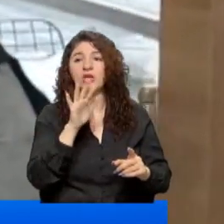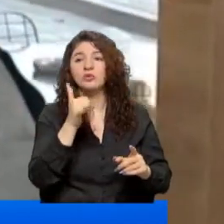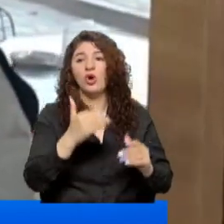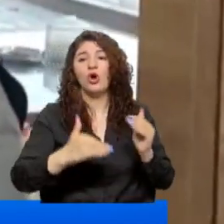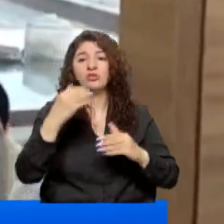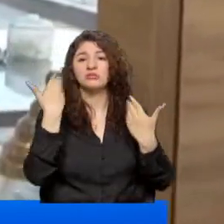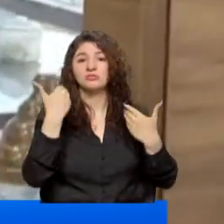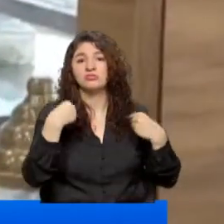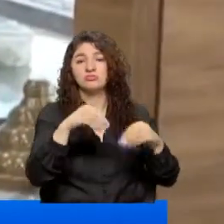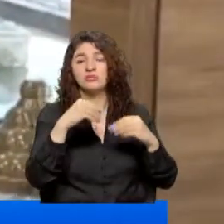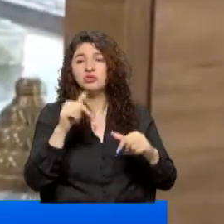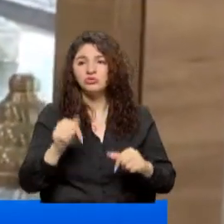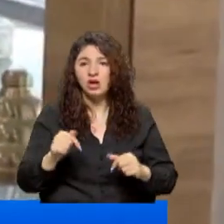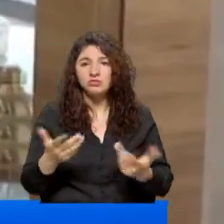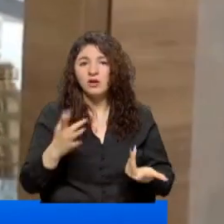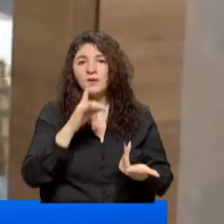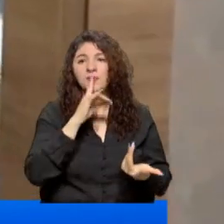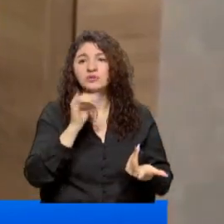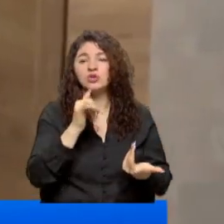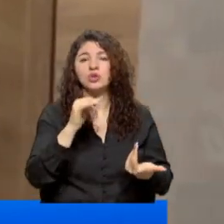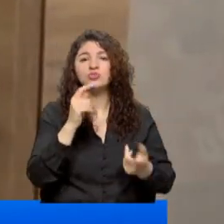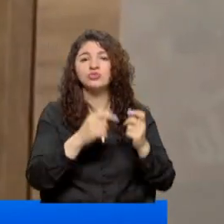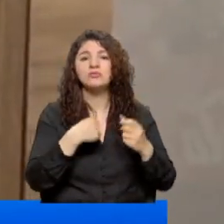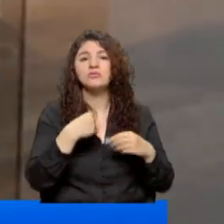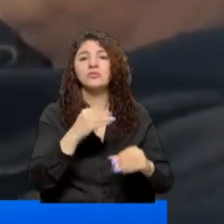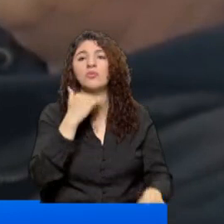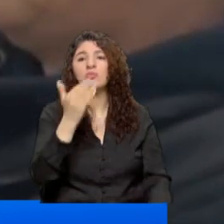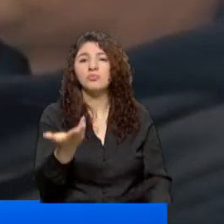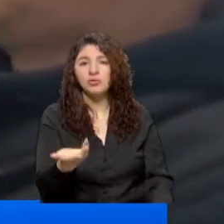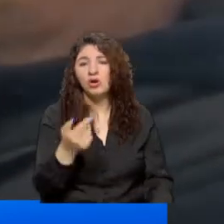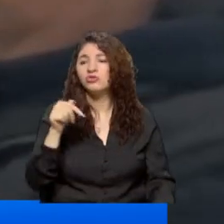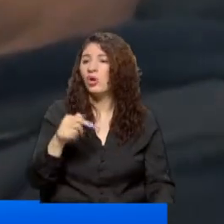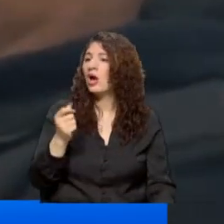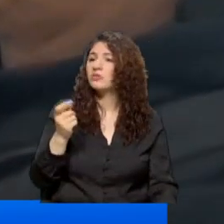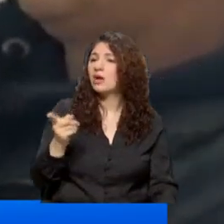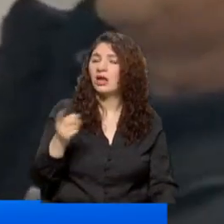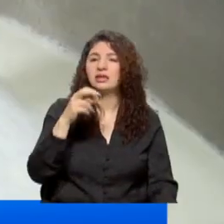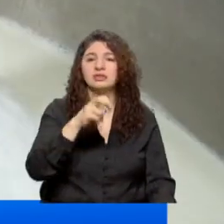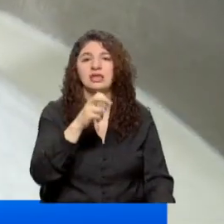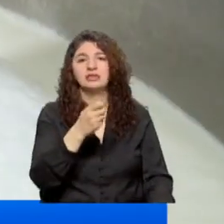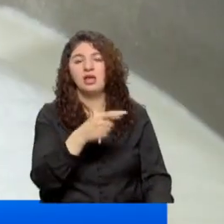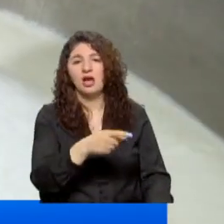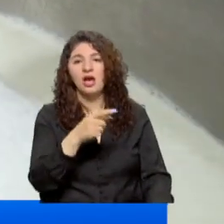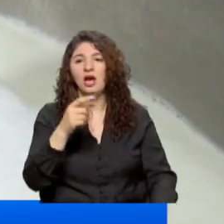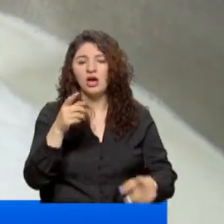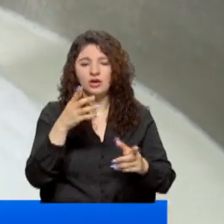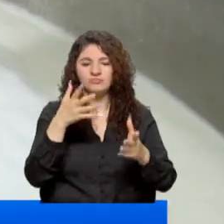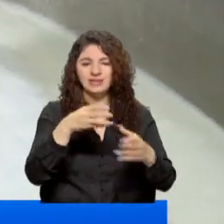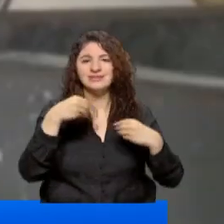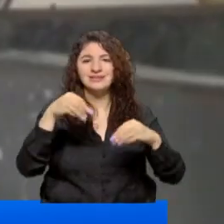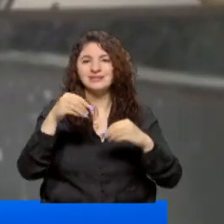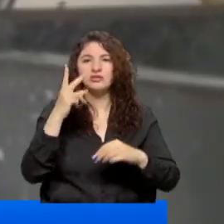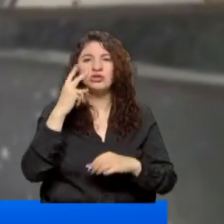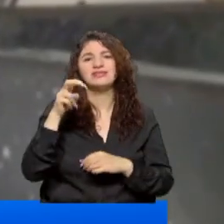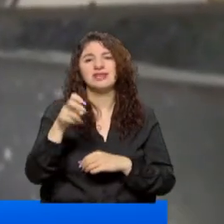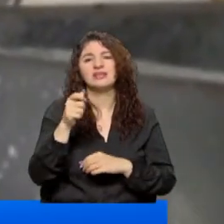üzerindeydi şu a101'e tutunmasında satamıyorum para 8 şey sütün perakende